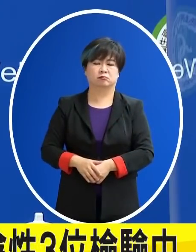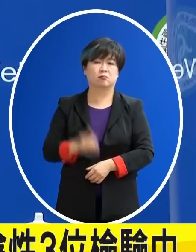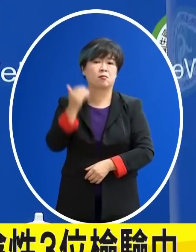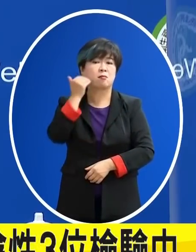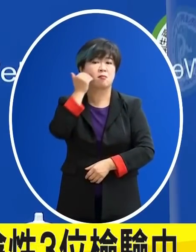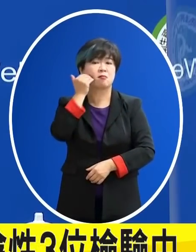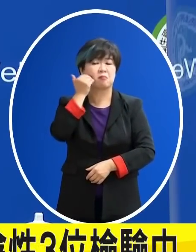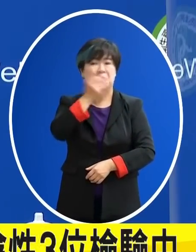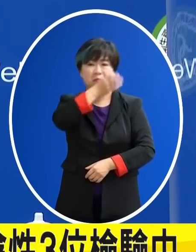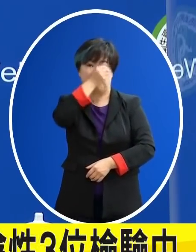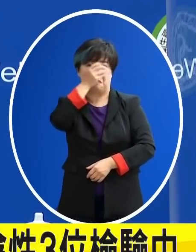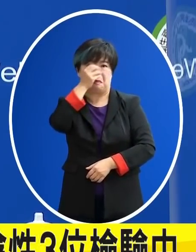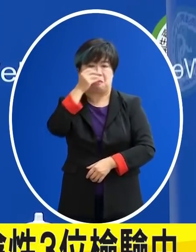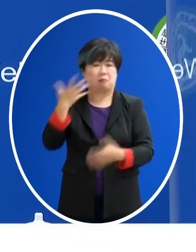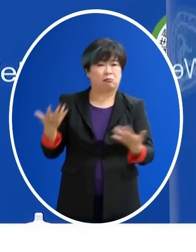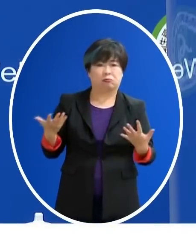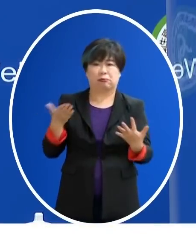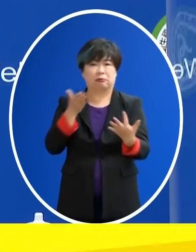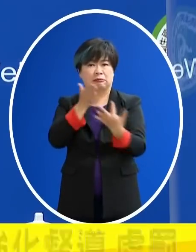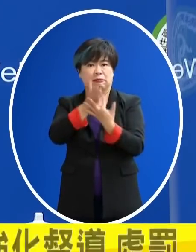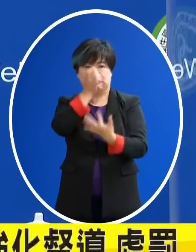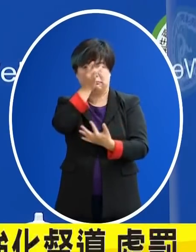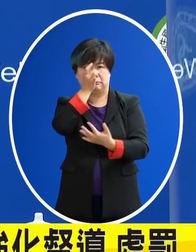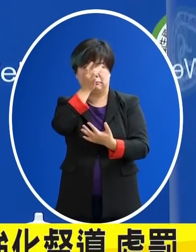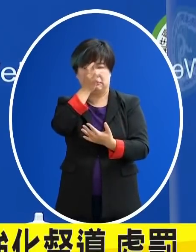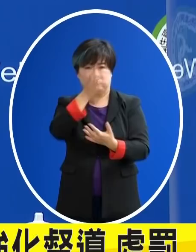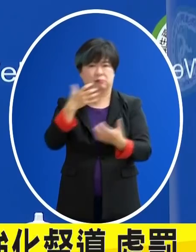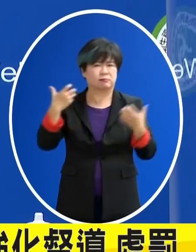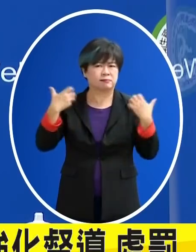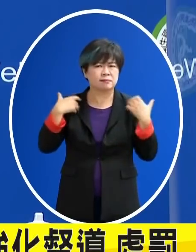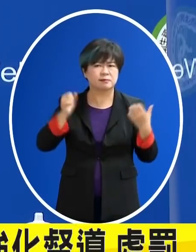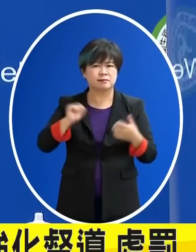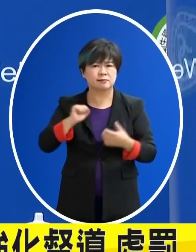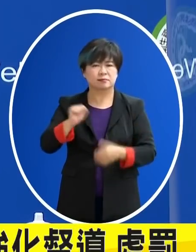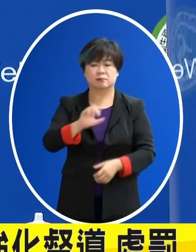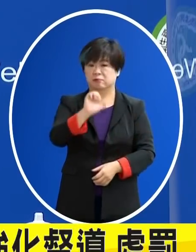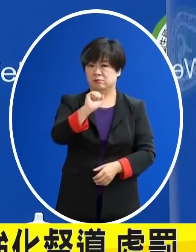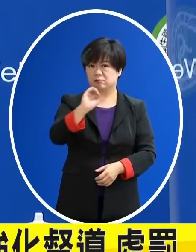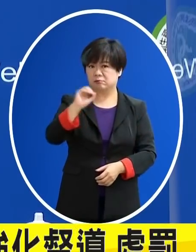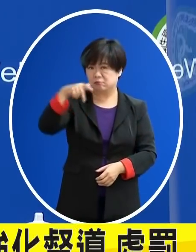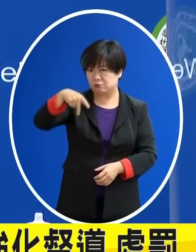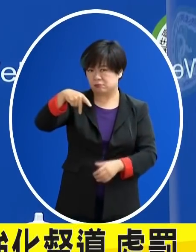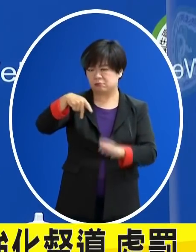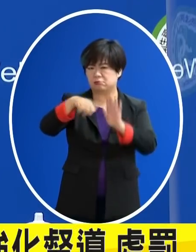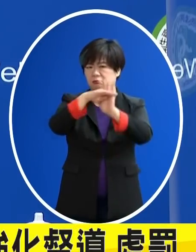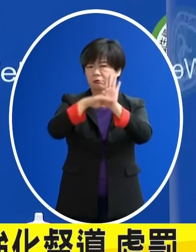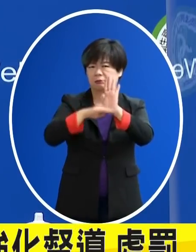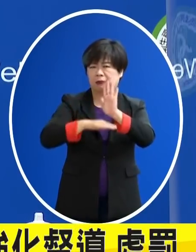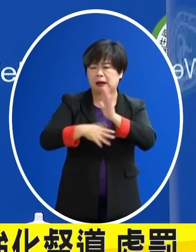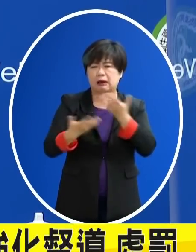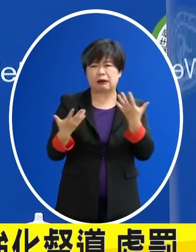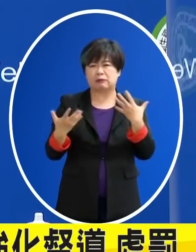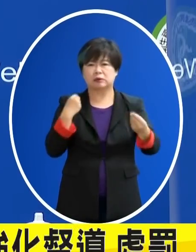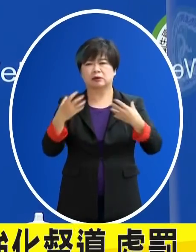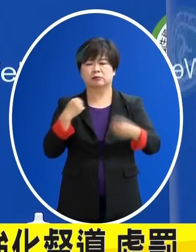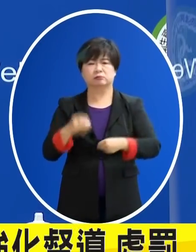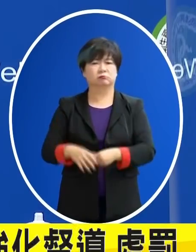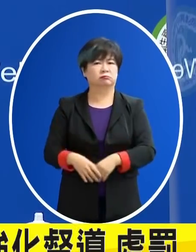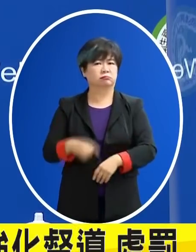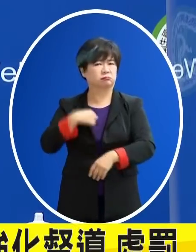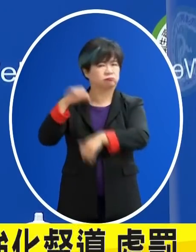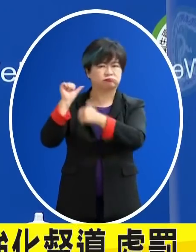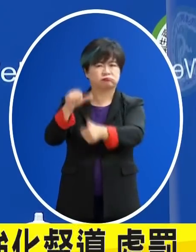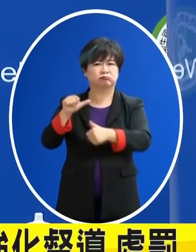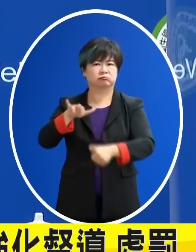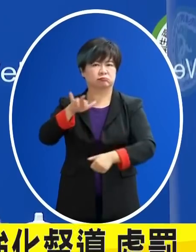果没有办法把这责任，一个 SOP 定的清楚，然后确实去做，那我们就要处分航